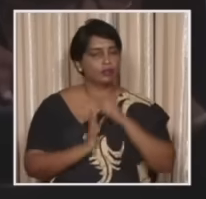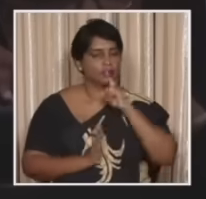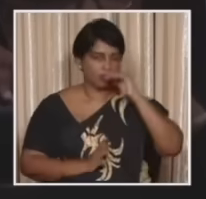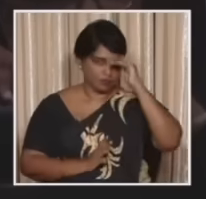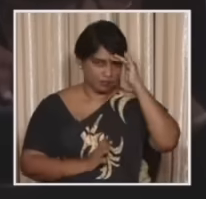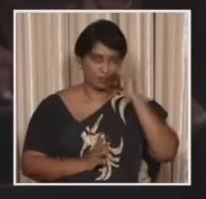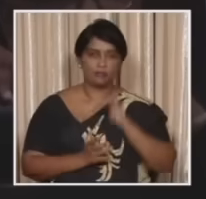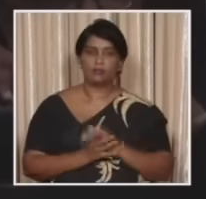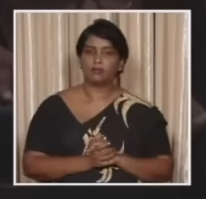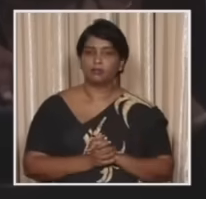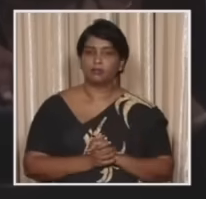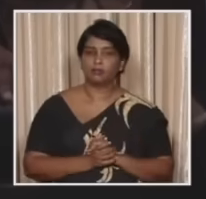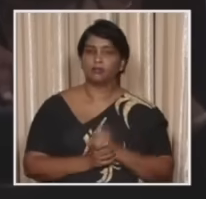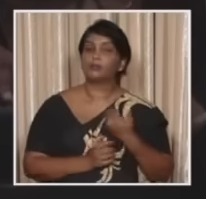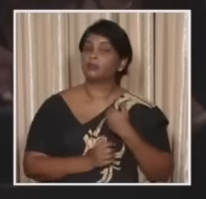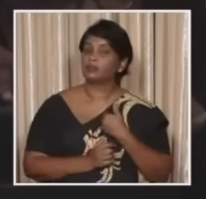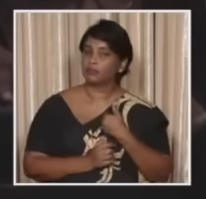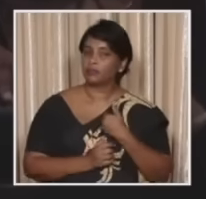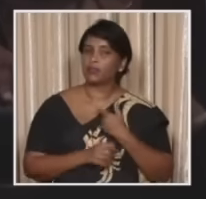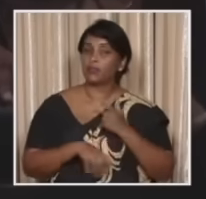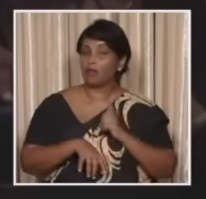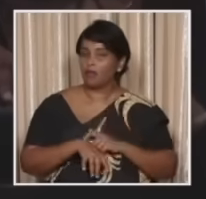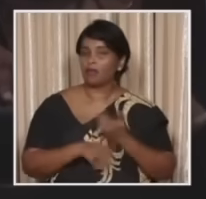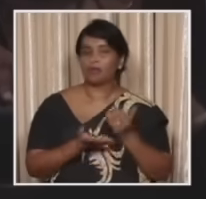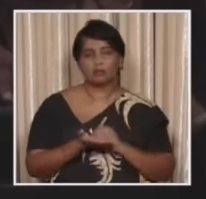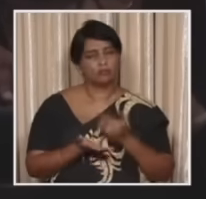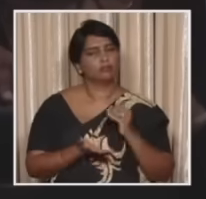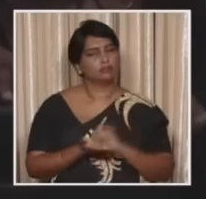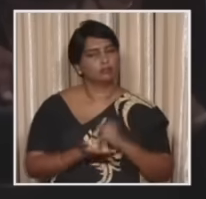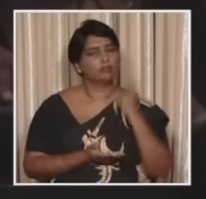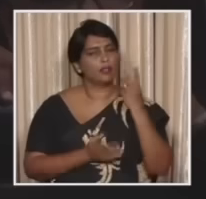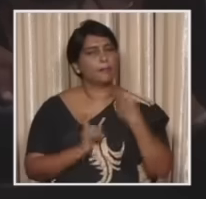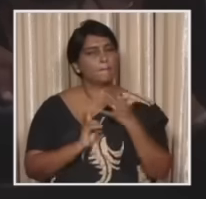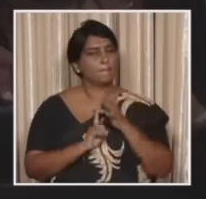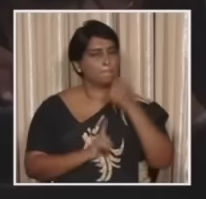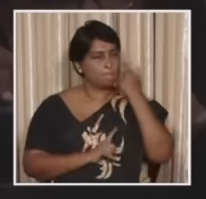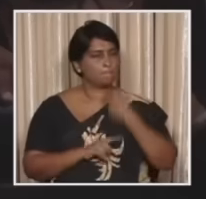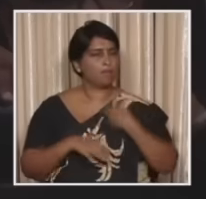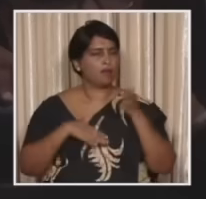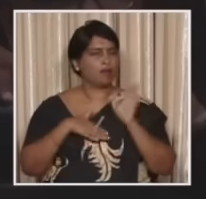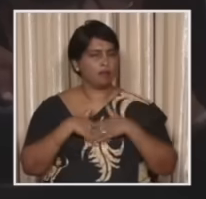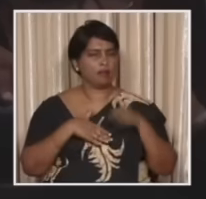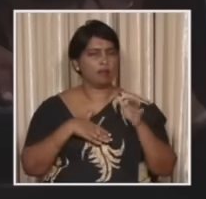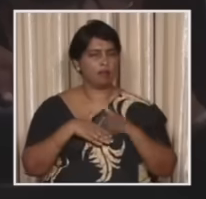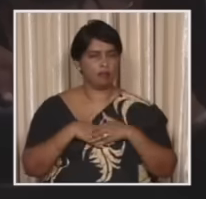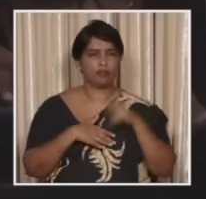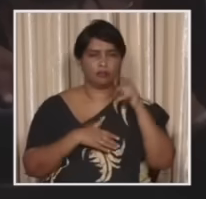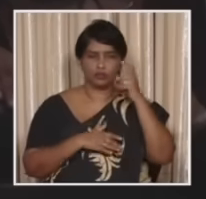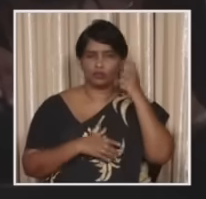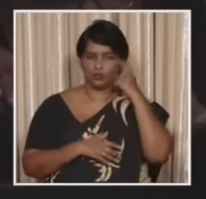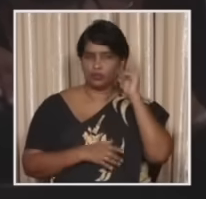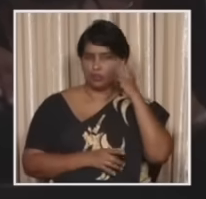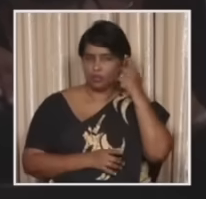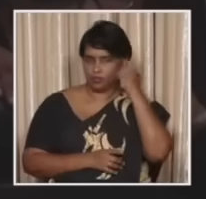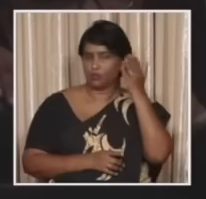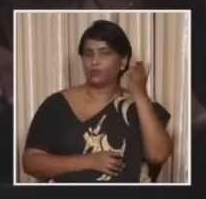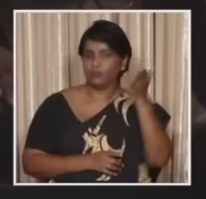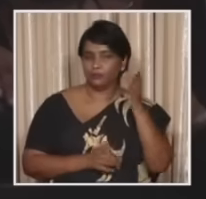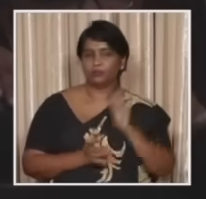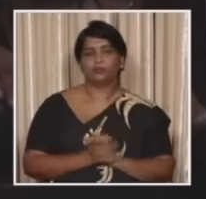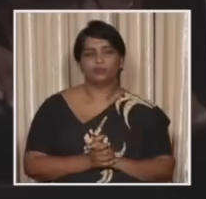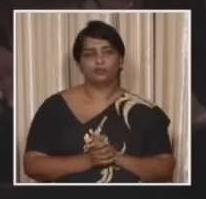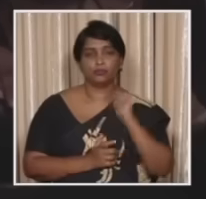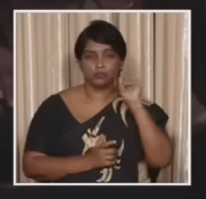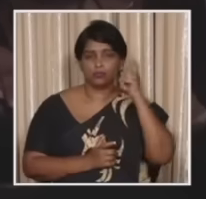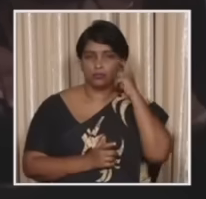කතානායකතුමනි මම අවස්ථා ගණනාවකදී පෞද්ගලික මෝරදුන කාරණා කීපයක් දන්නවා. ඔබතුමත් සමහර කාරණා දන්නවා.